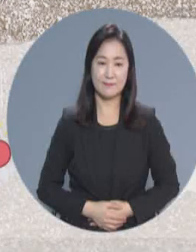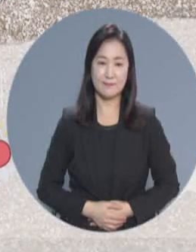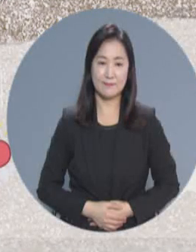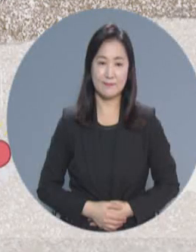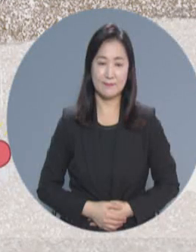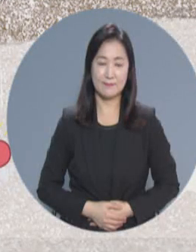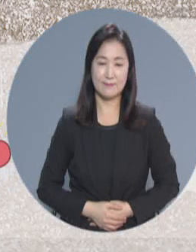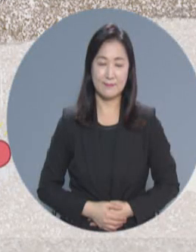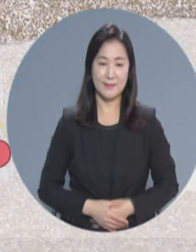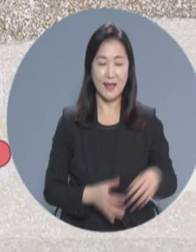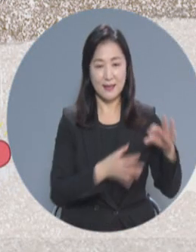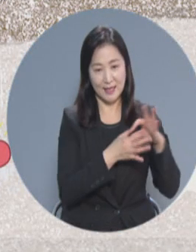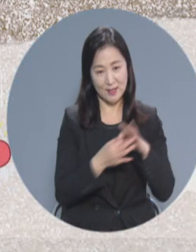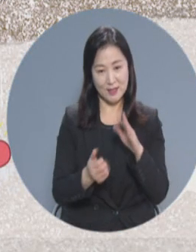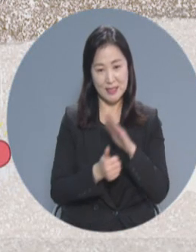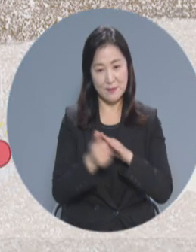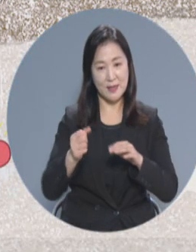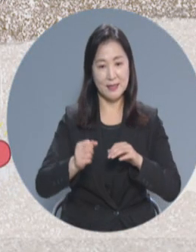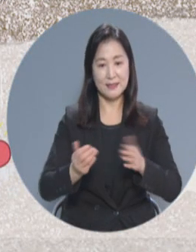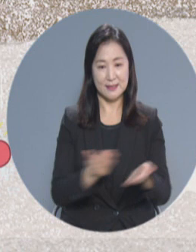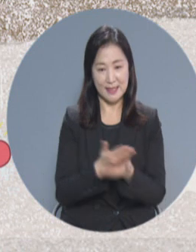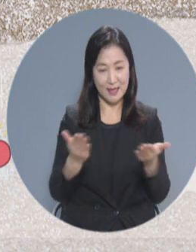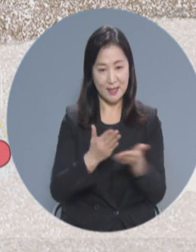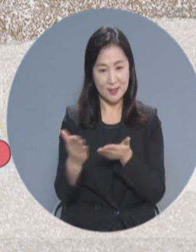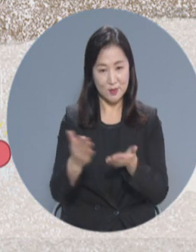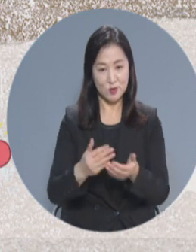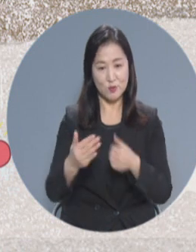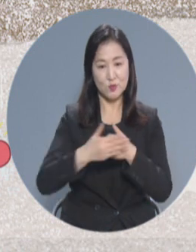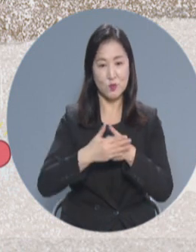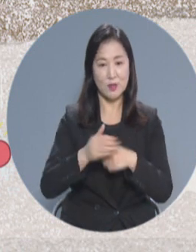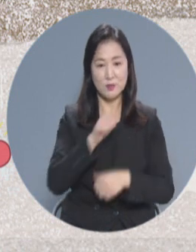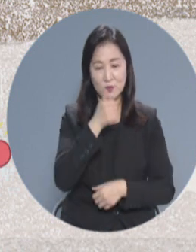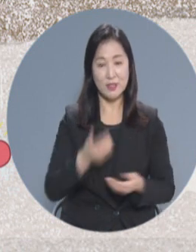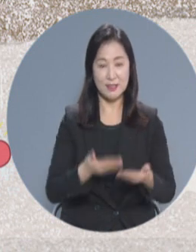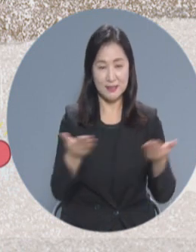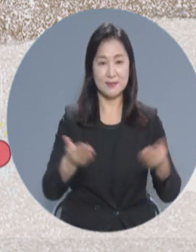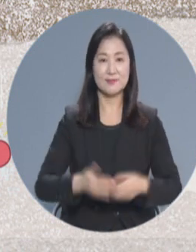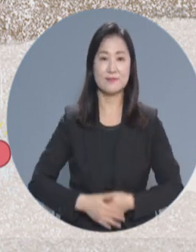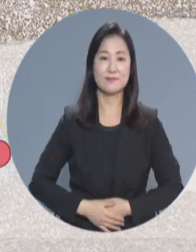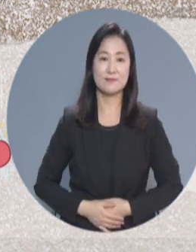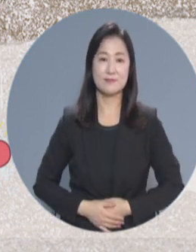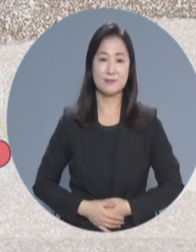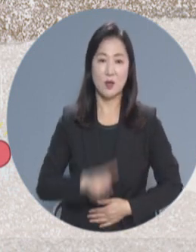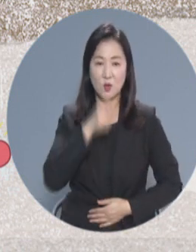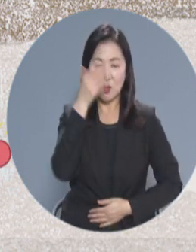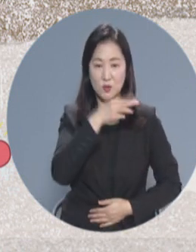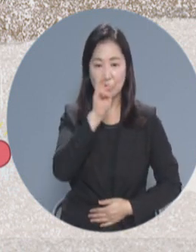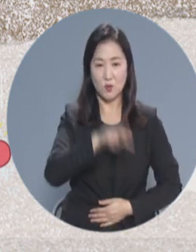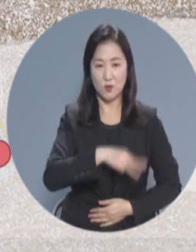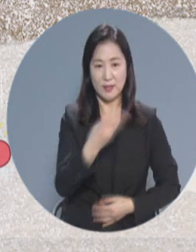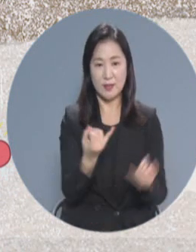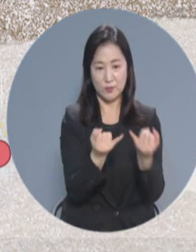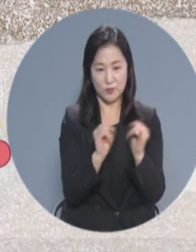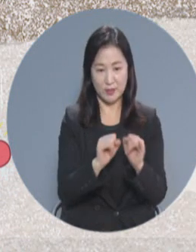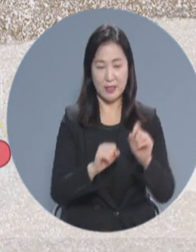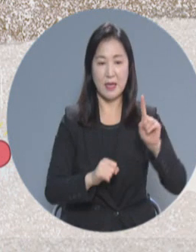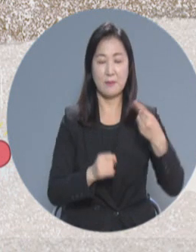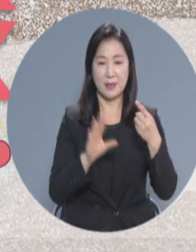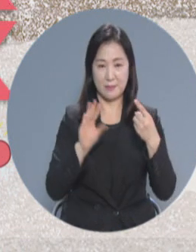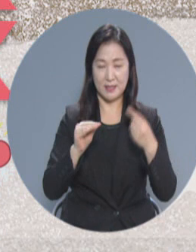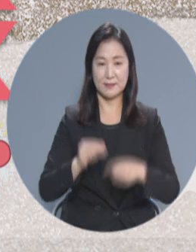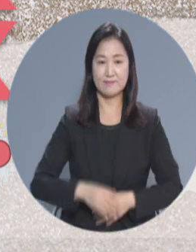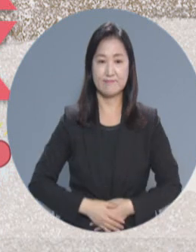계속해서 희망 2021 나눔 캠페인에 성금을 보내주신 분들입니다. 여수 롯데케미칼 부인회 100만